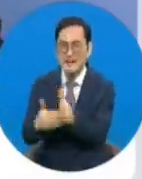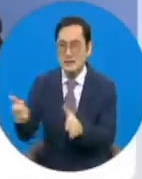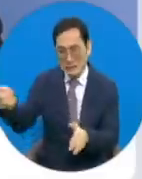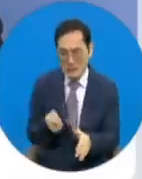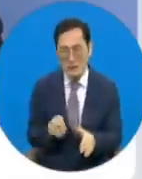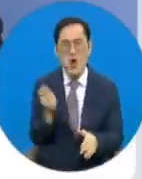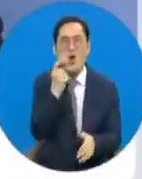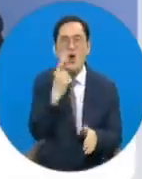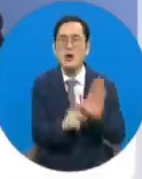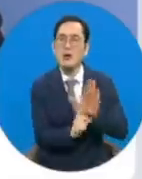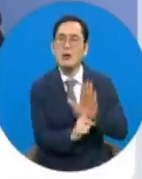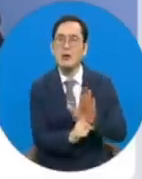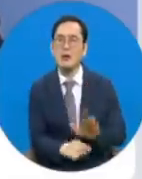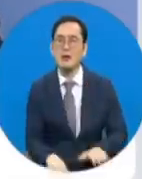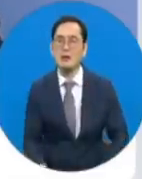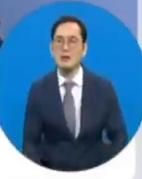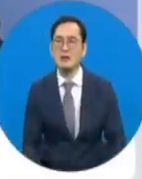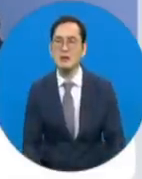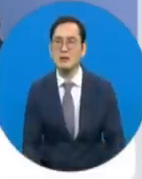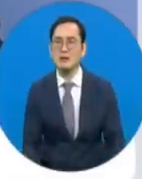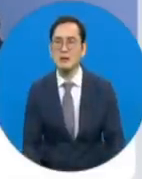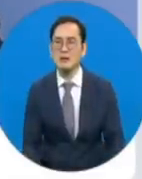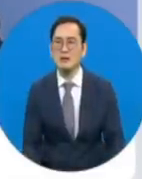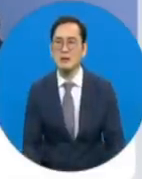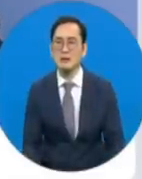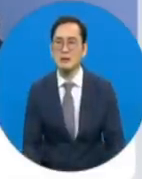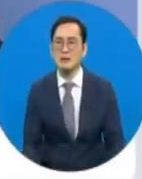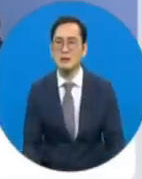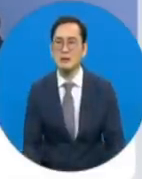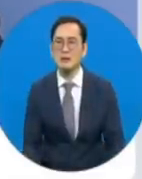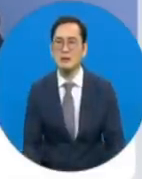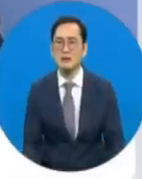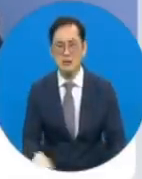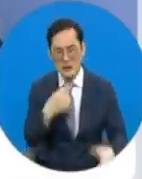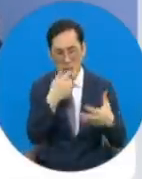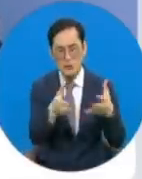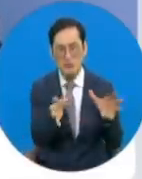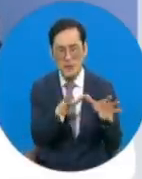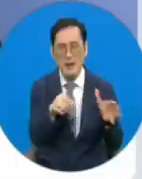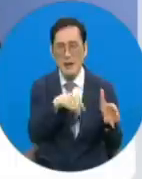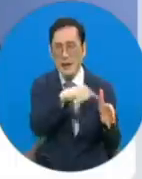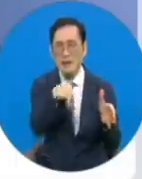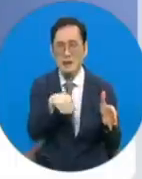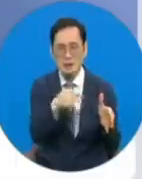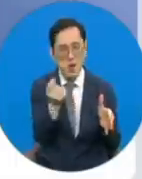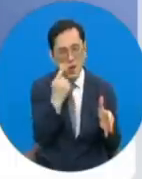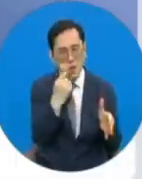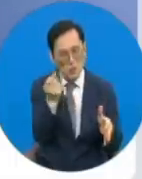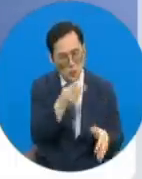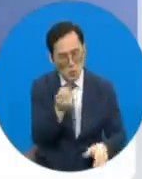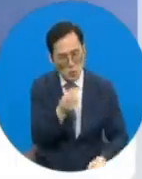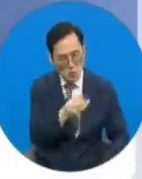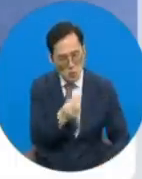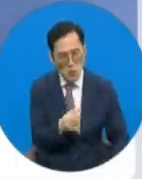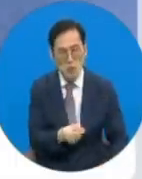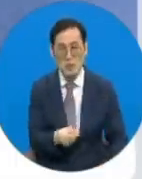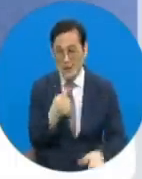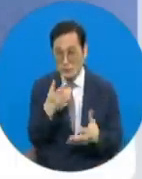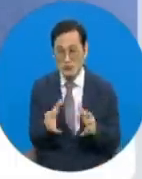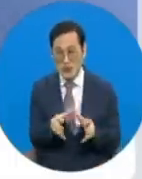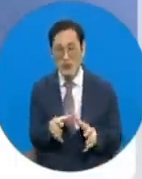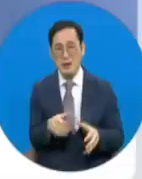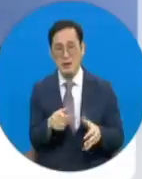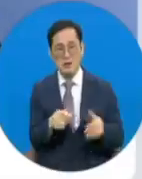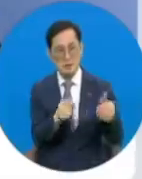대통령에 관련된 내용들까지 끌어내고 있는 것 아닙니까? 이런 일들이 민주당 내에서 상당히 부적절하다고 판단됐기